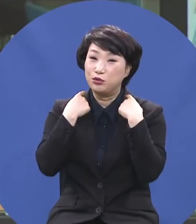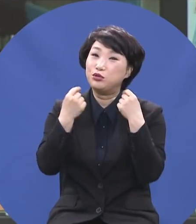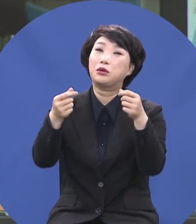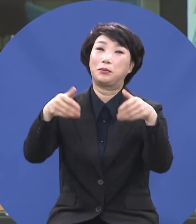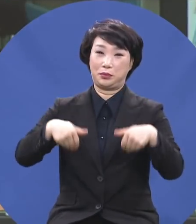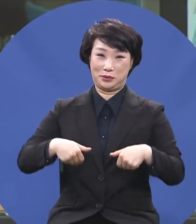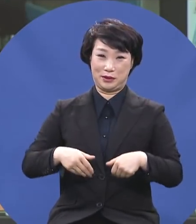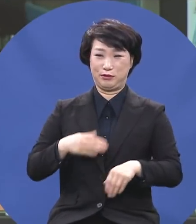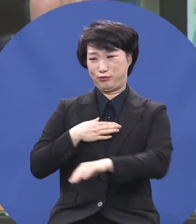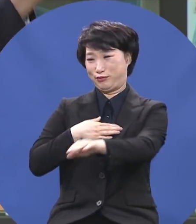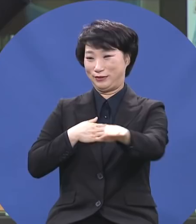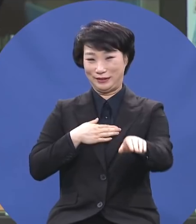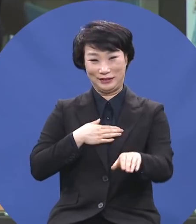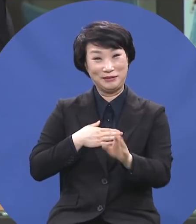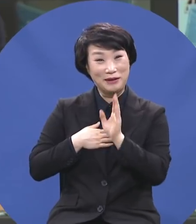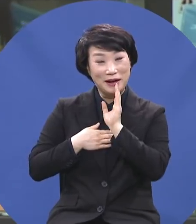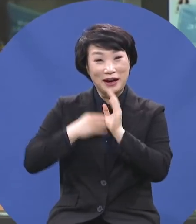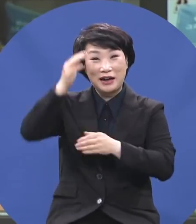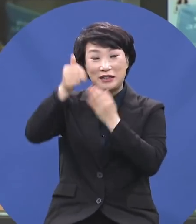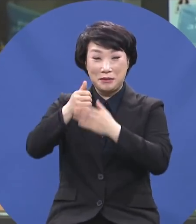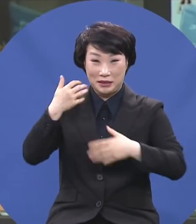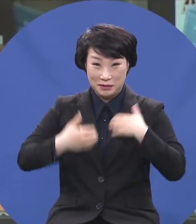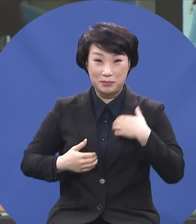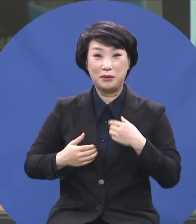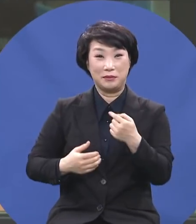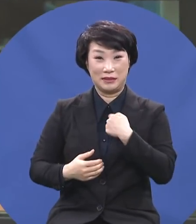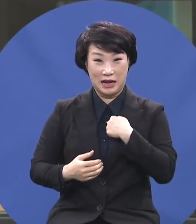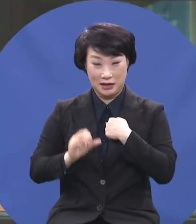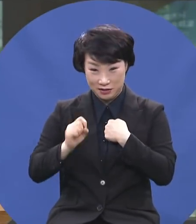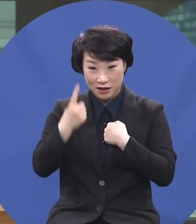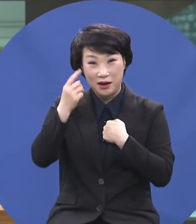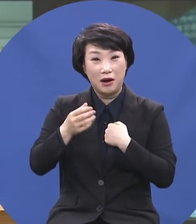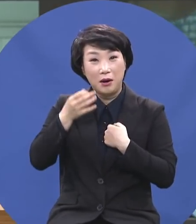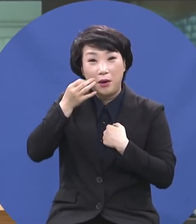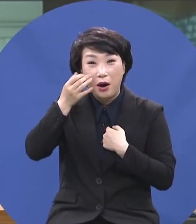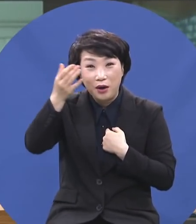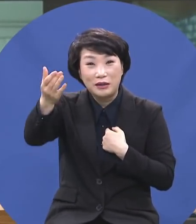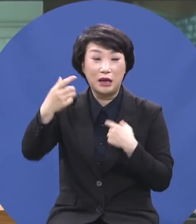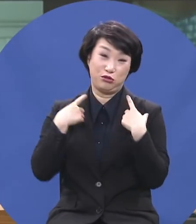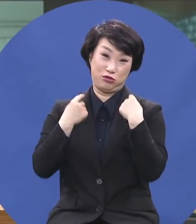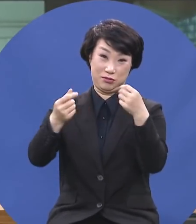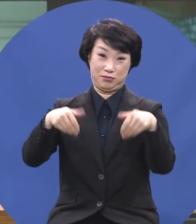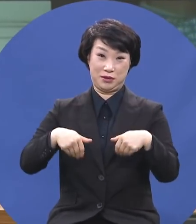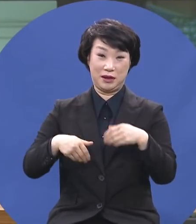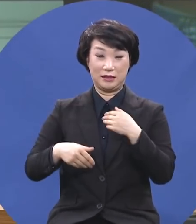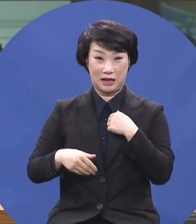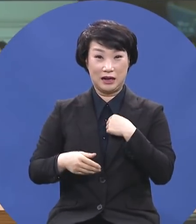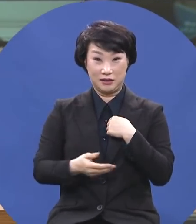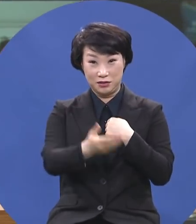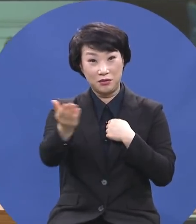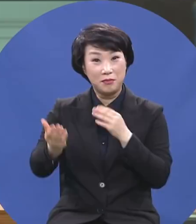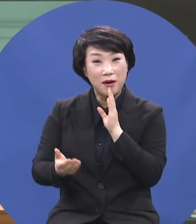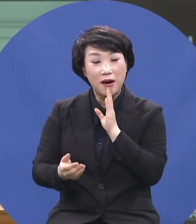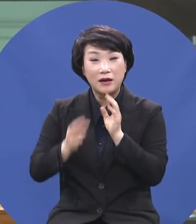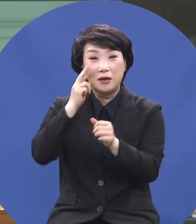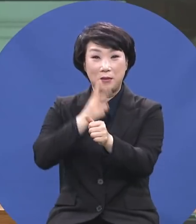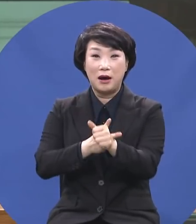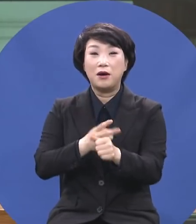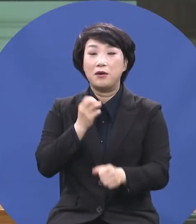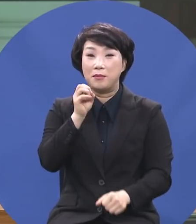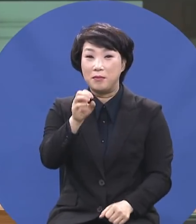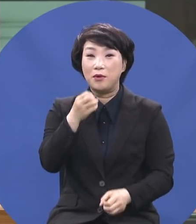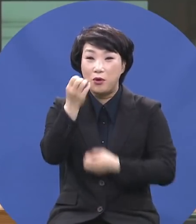유지돼야 합니다. 하나님의 기쁨이 나를 통해 유지돼야 합니다. 그래서 사도 바울은